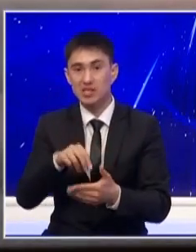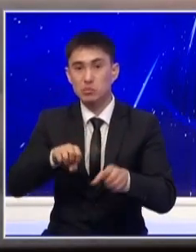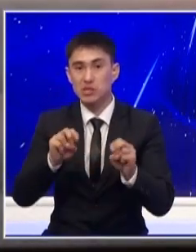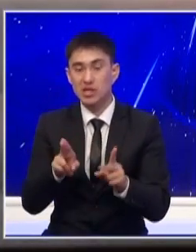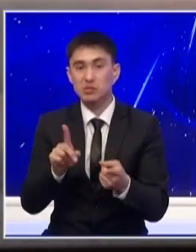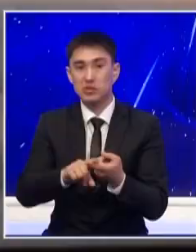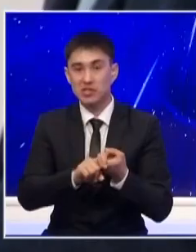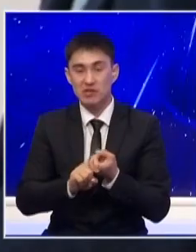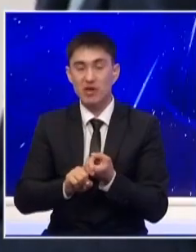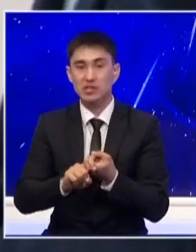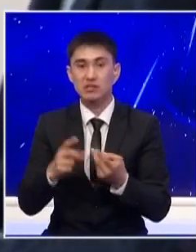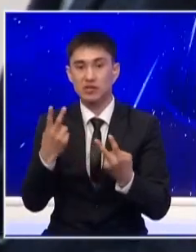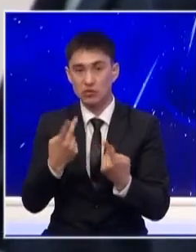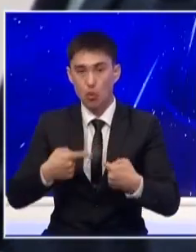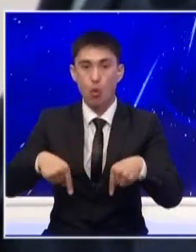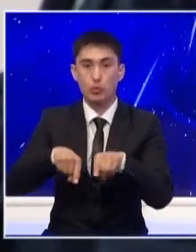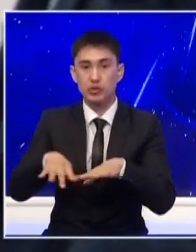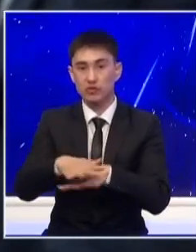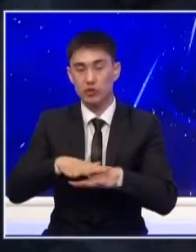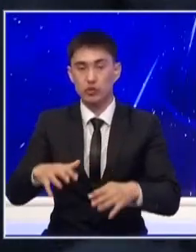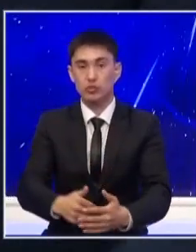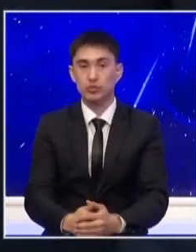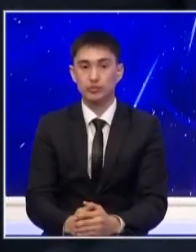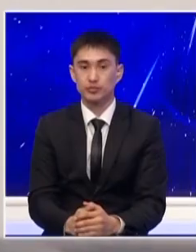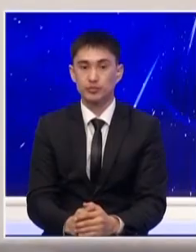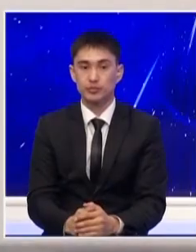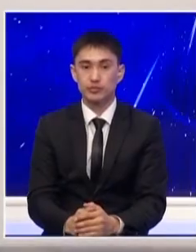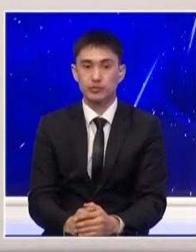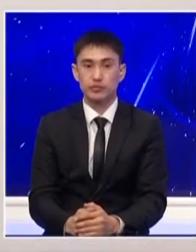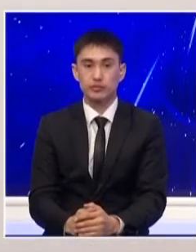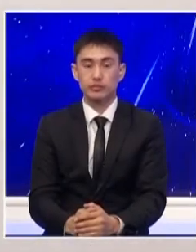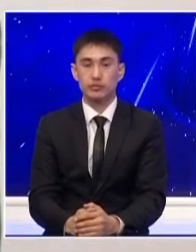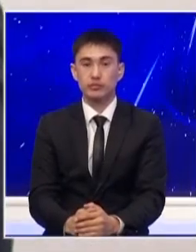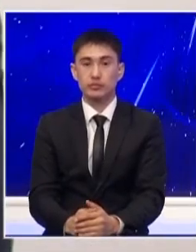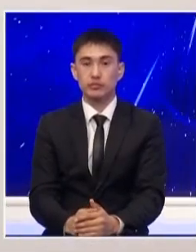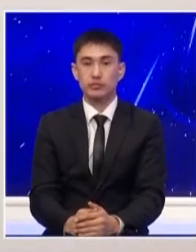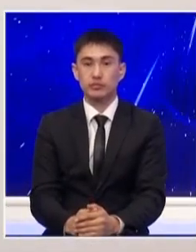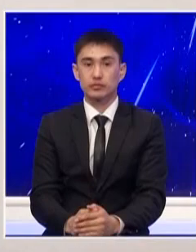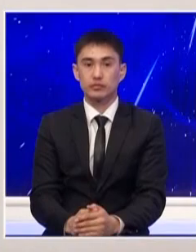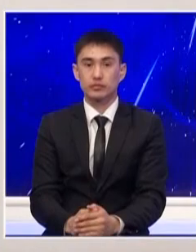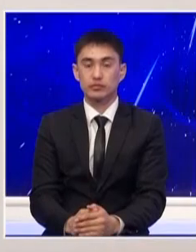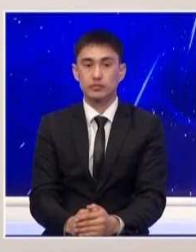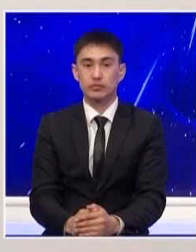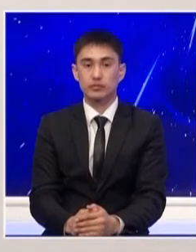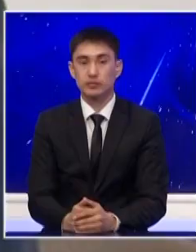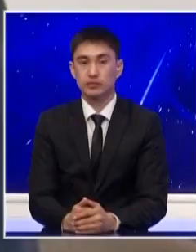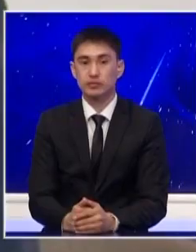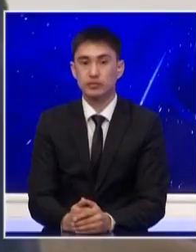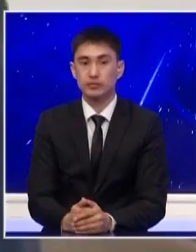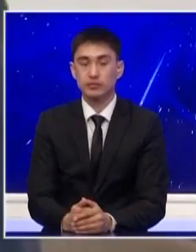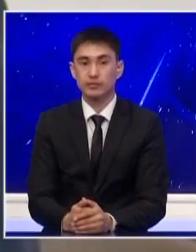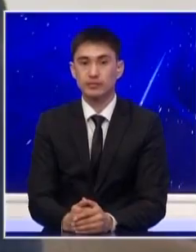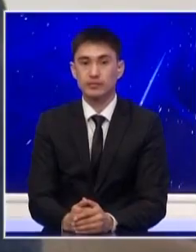и специалистами по связям с общественностью.